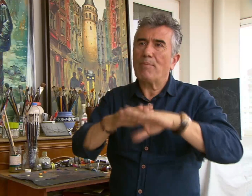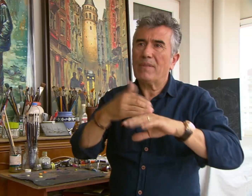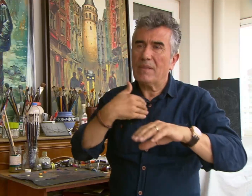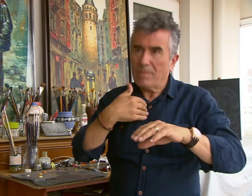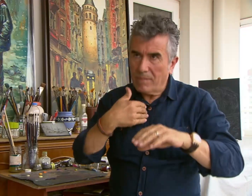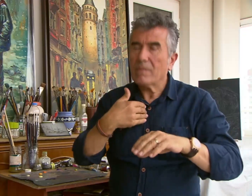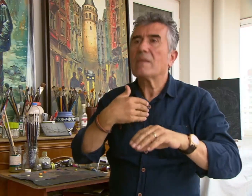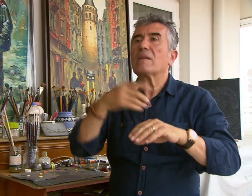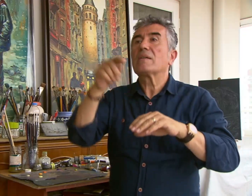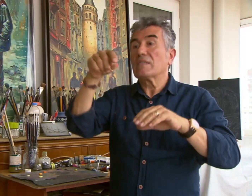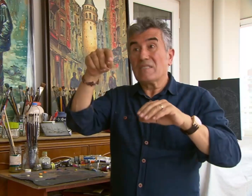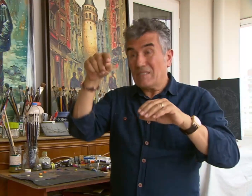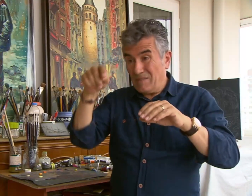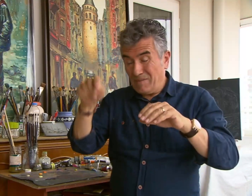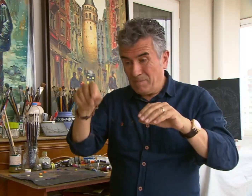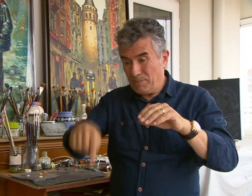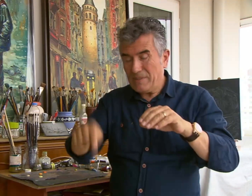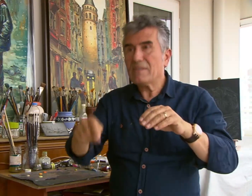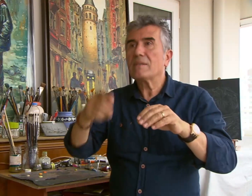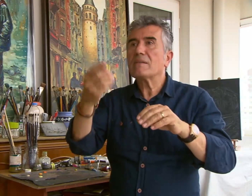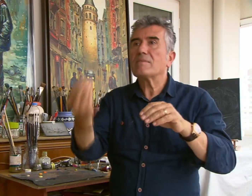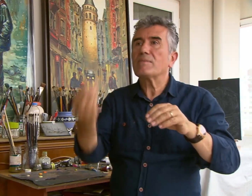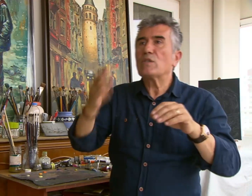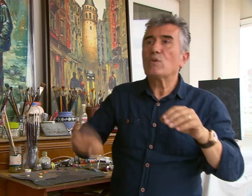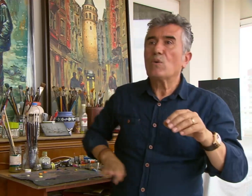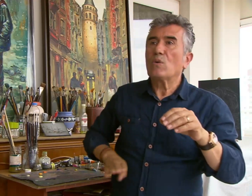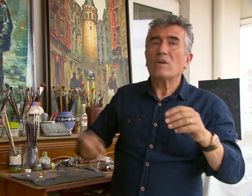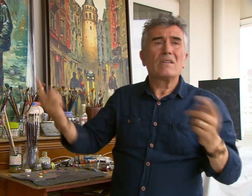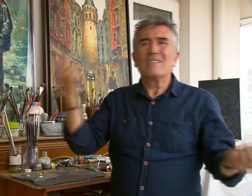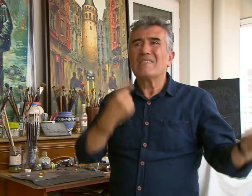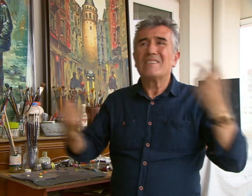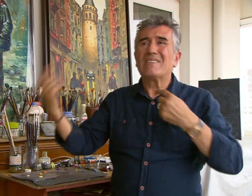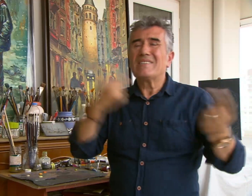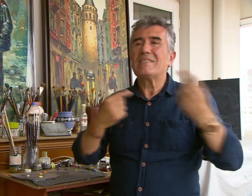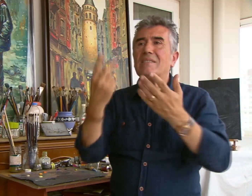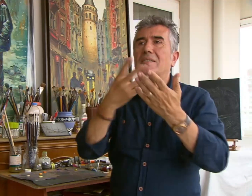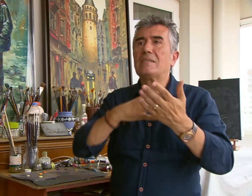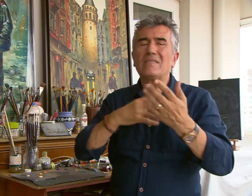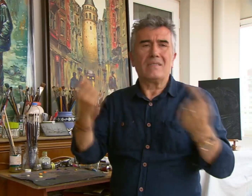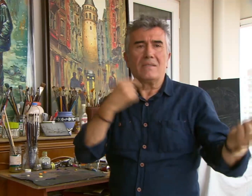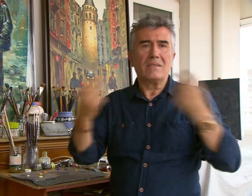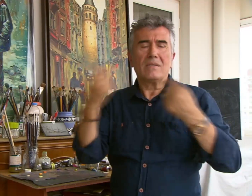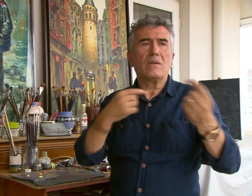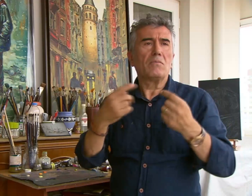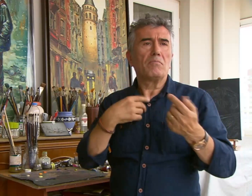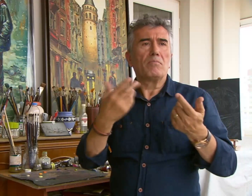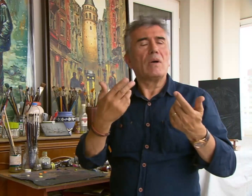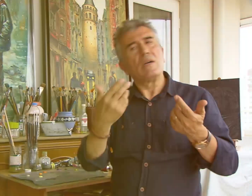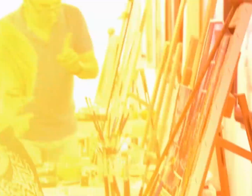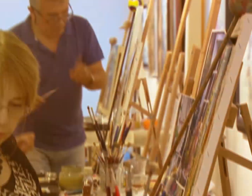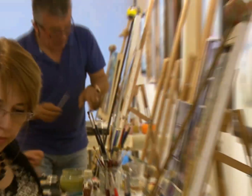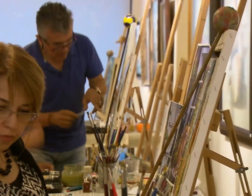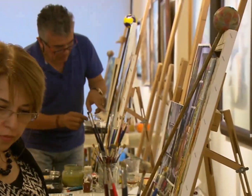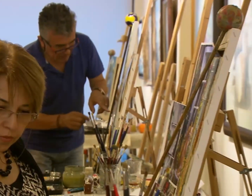20'den fazla kişisel sergim olduğunu görüyorum. Ve bununla birlikte birçok öğrencim